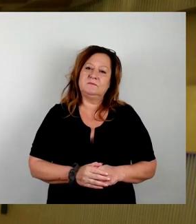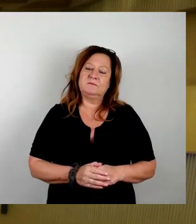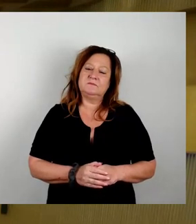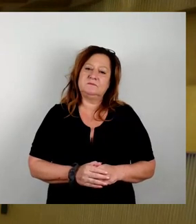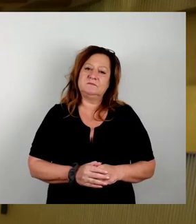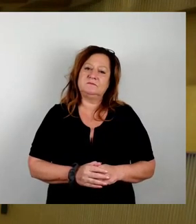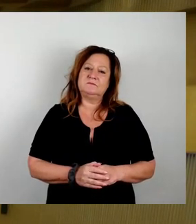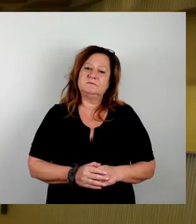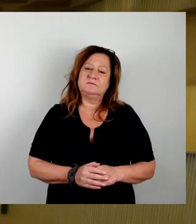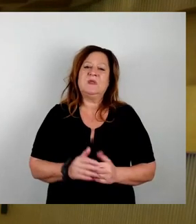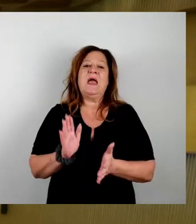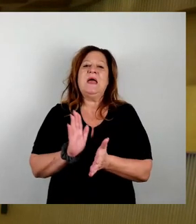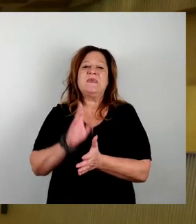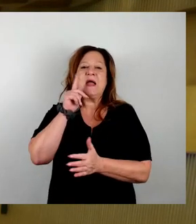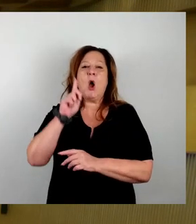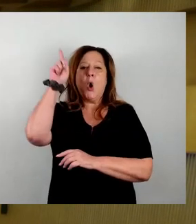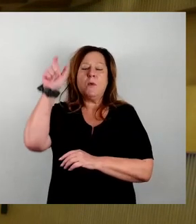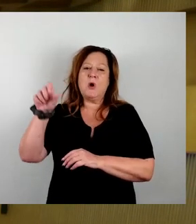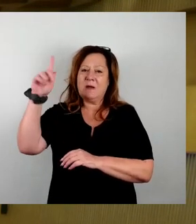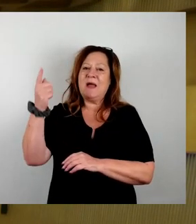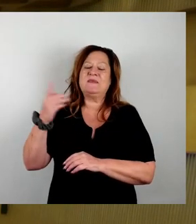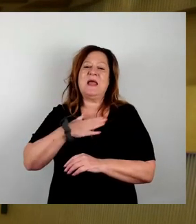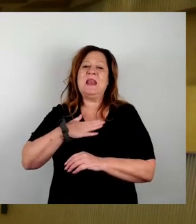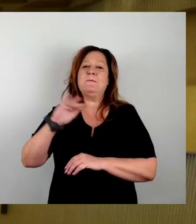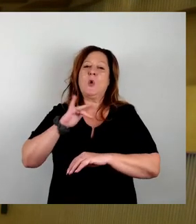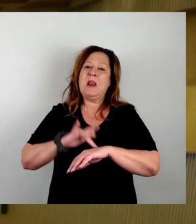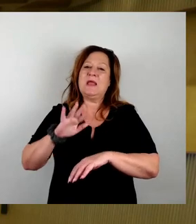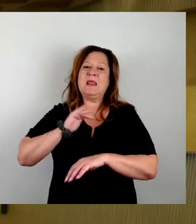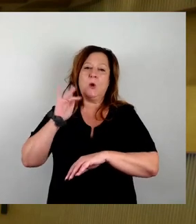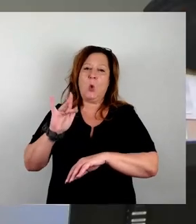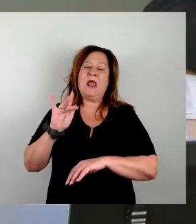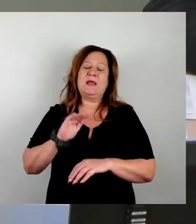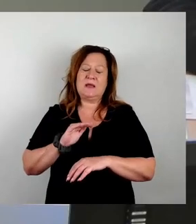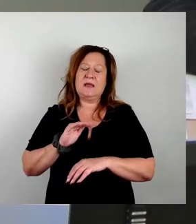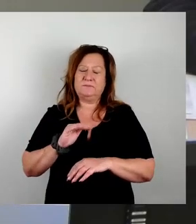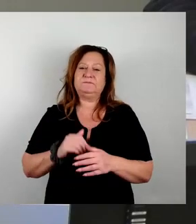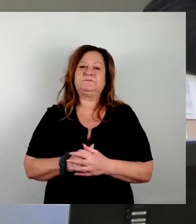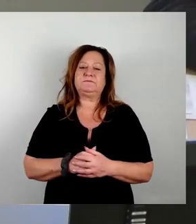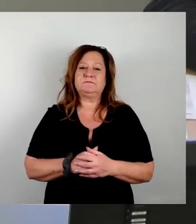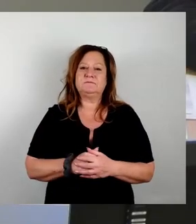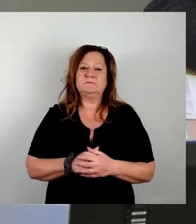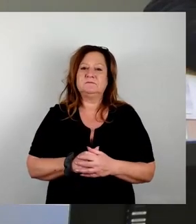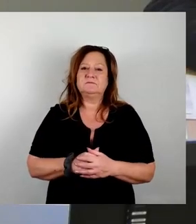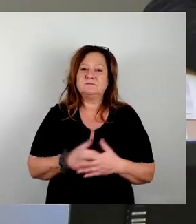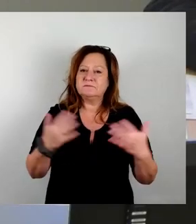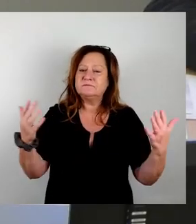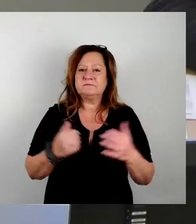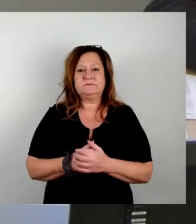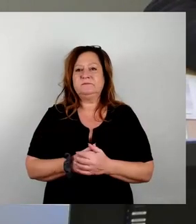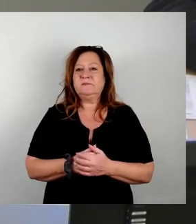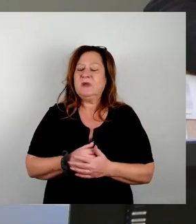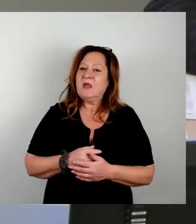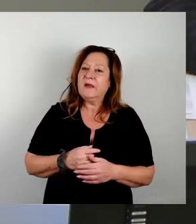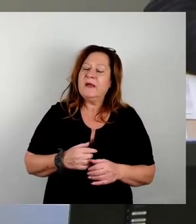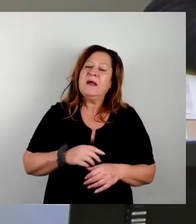Sehr geehrter Oberbürgermeister, liebe Kolleginnen und Kollegen, das ist ja fast so ein alljährliches Ritual, mit dem wir uns hier heute beschäftigen,